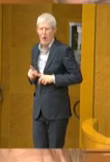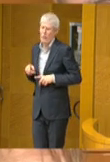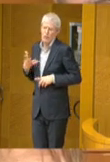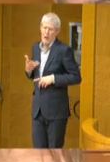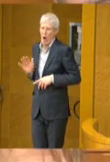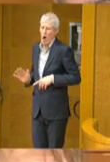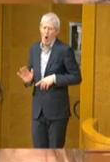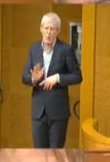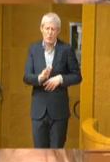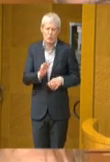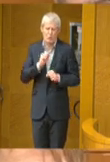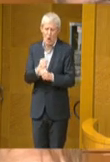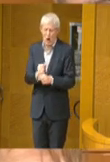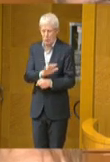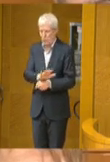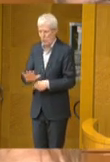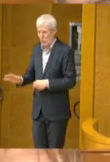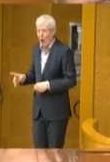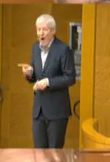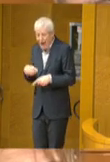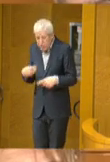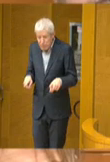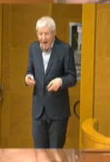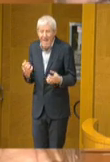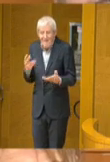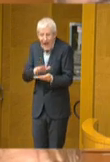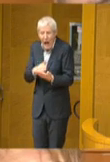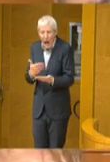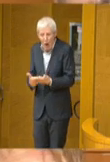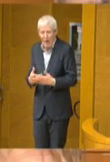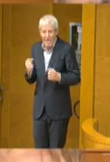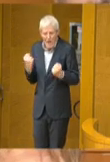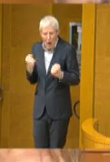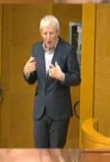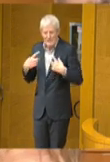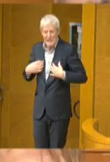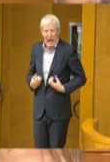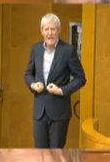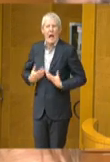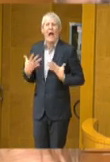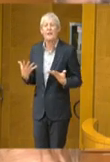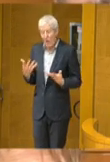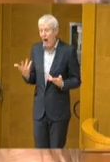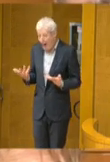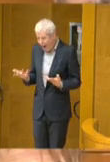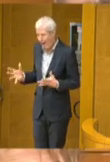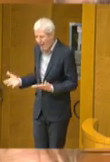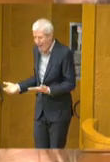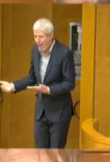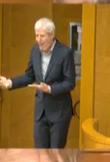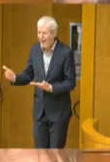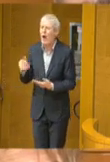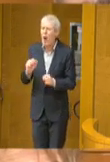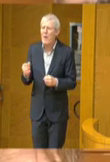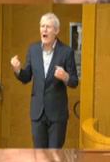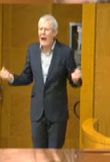storia e rappresentano un efficace esempio di valori e forza d'animo, e per questo sono stati utilizzati nell'ambito di